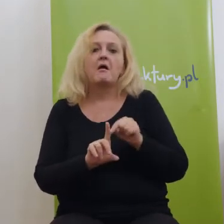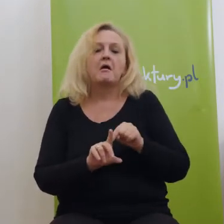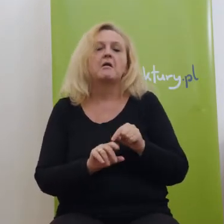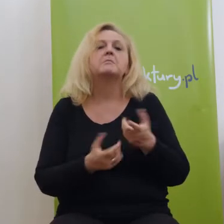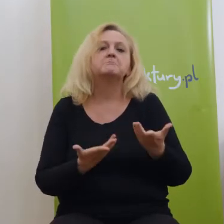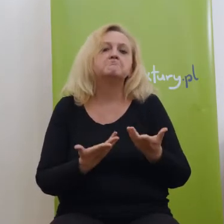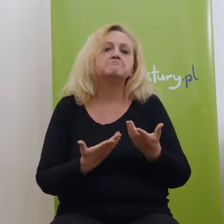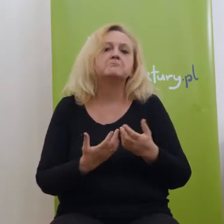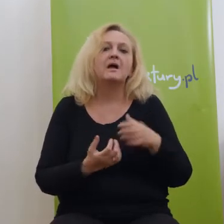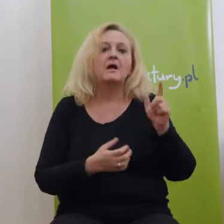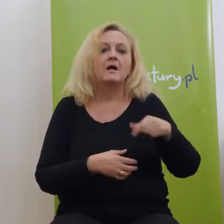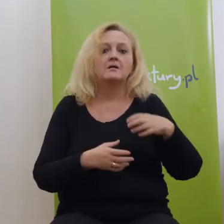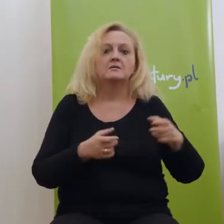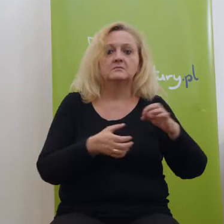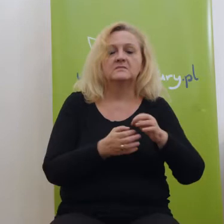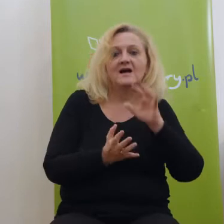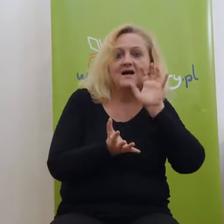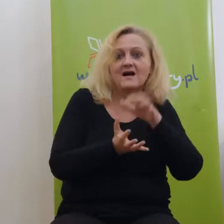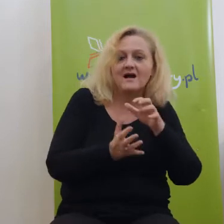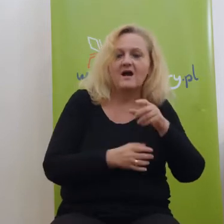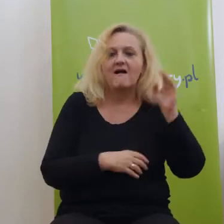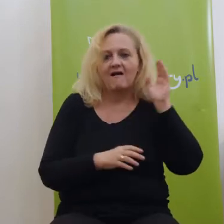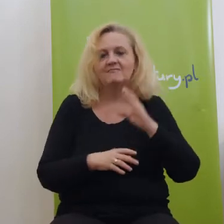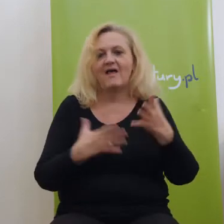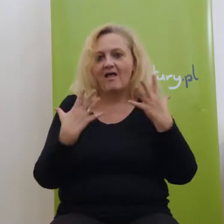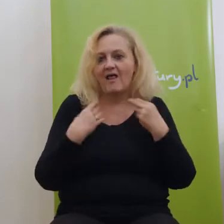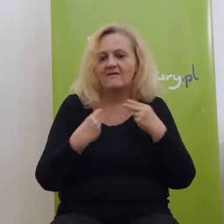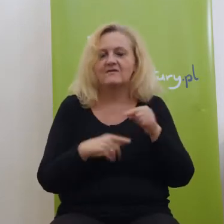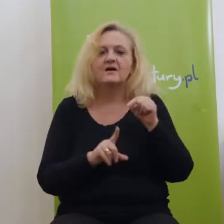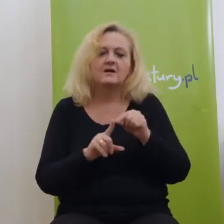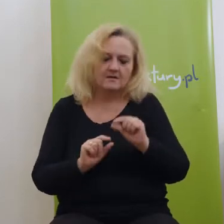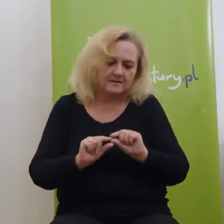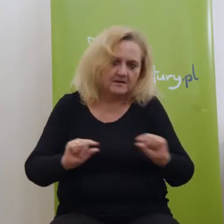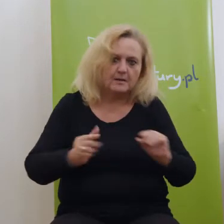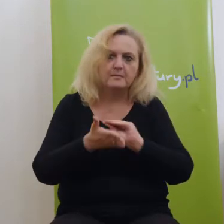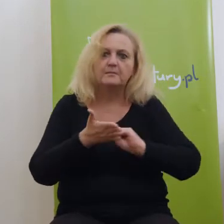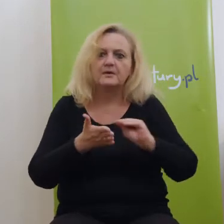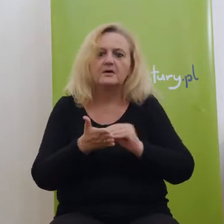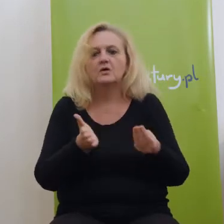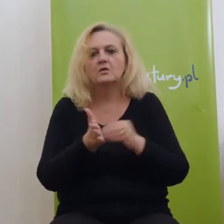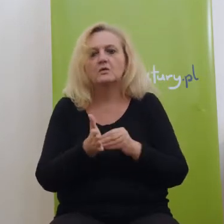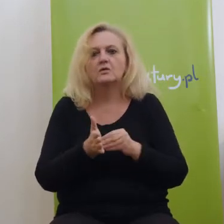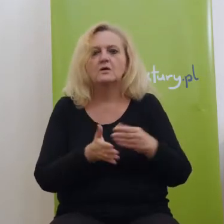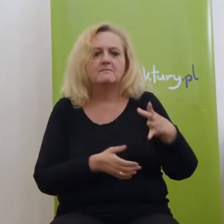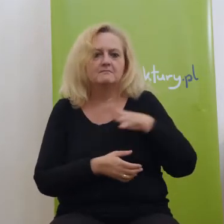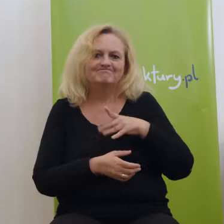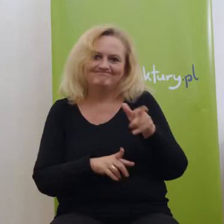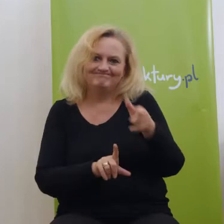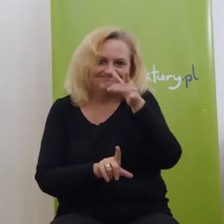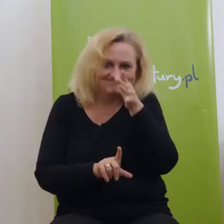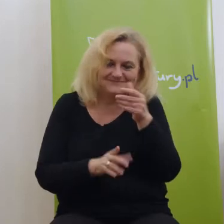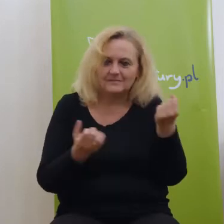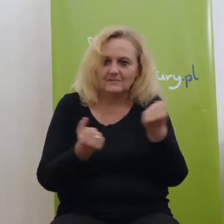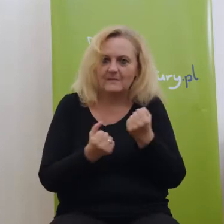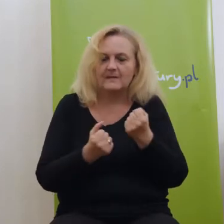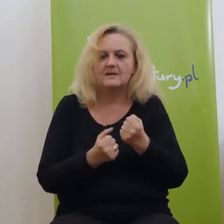słupie między paszczą Lewiatana a Nowym Jeruzalem. I przy faceciku jest napisane: był rozpustnikiem,